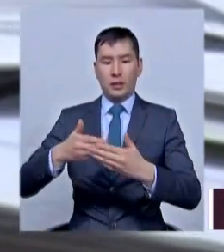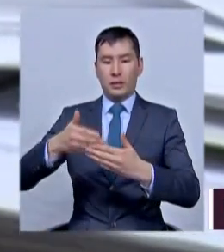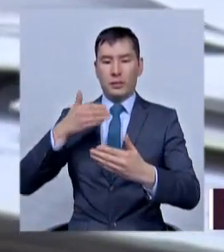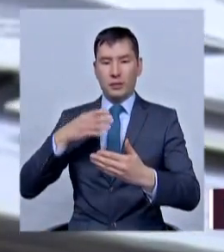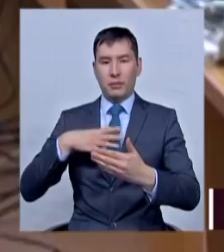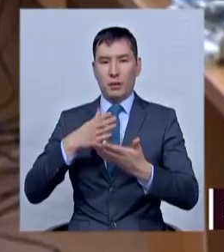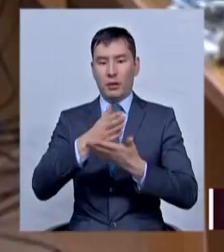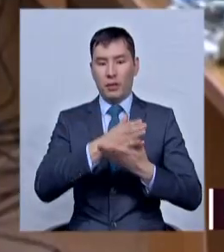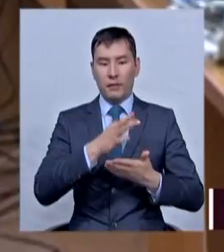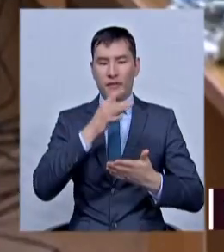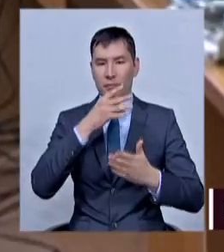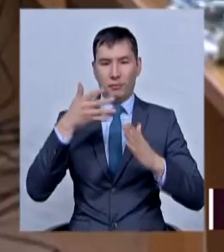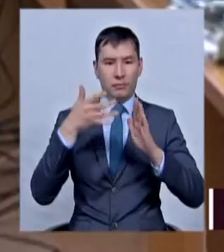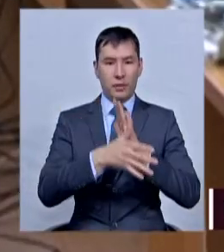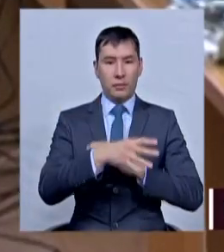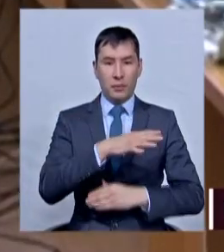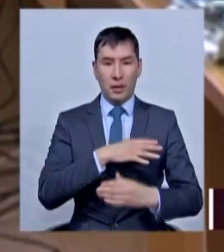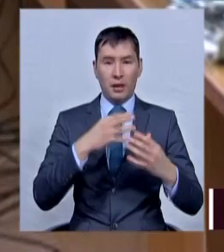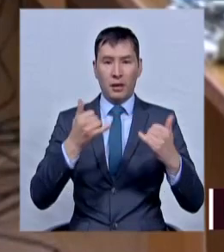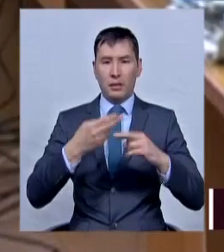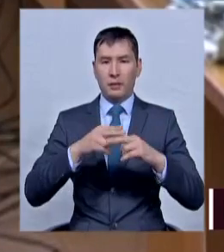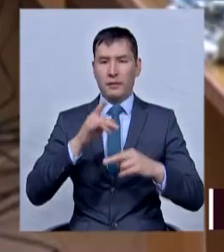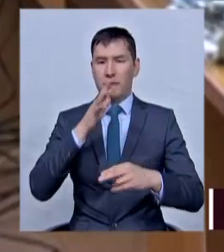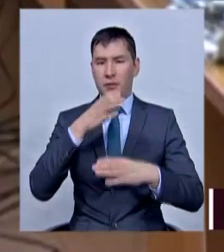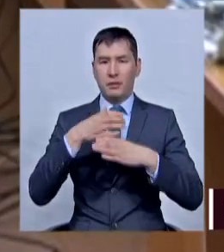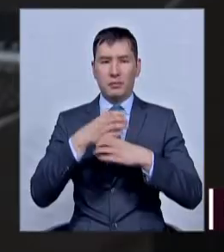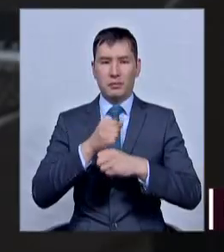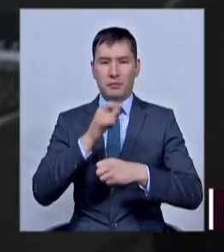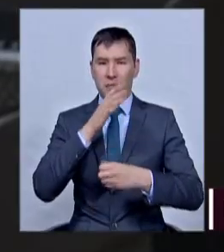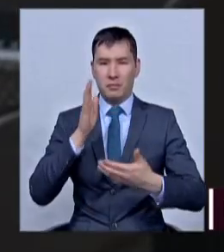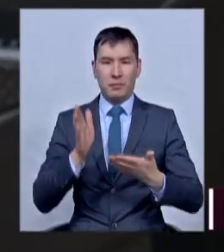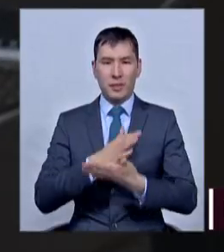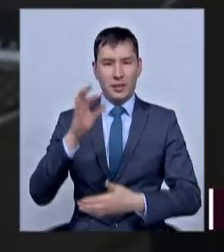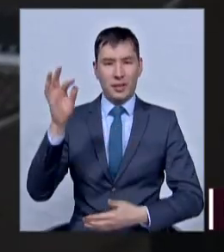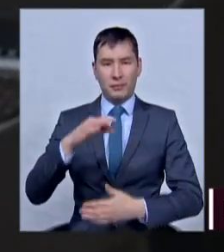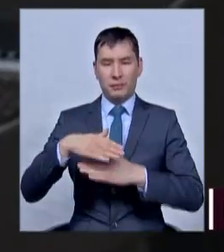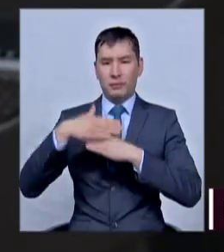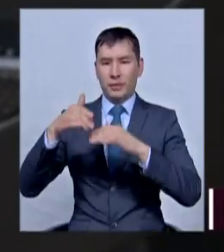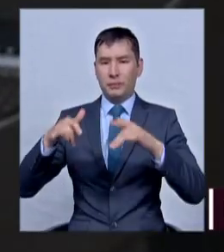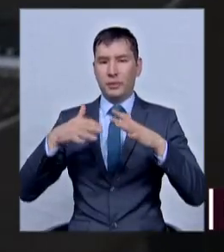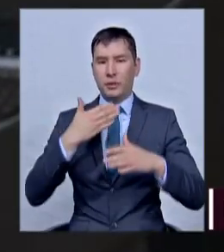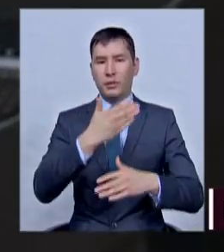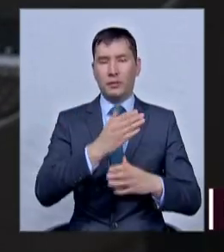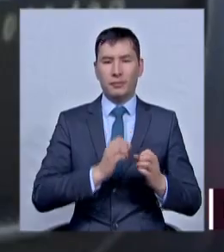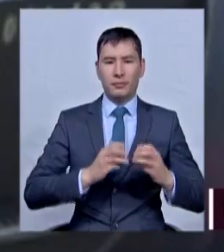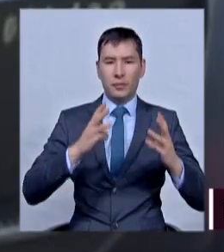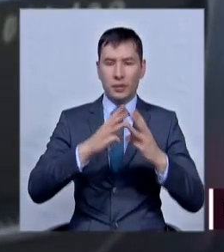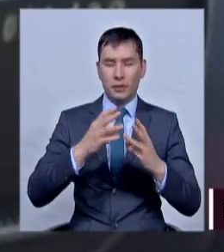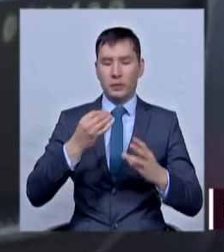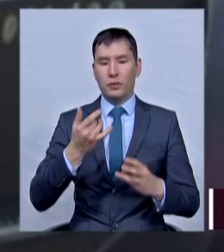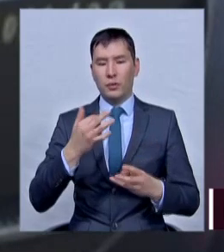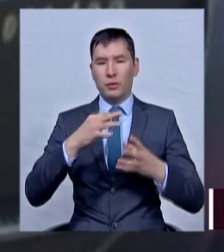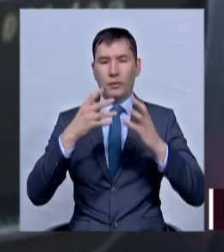ұйымдарға барып уақыт кетіретін. Енді осы процесті автоматтандыру нәтижесінде жеке тұлға және балалардың туылуы мен саны туралы